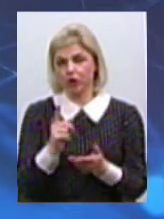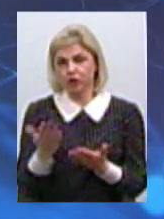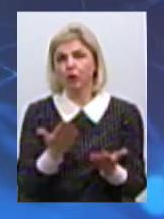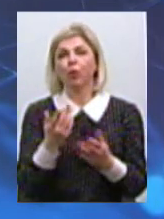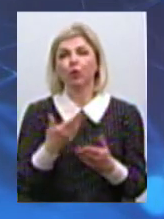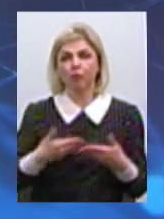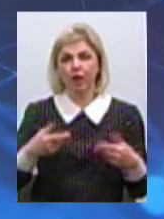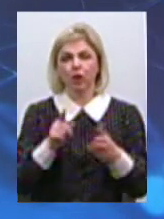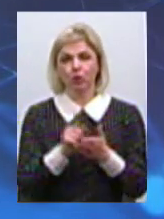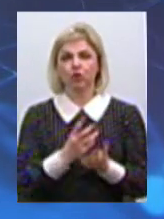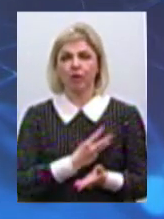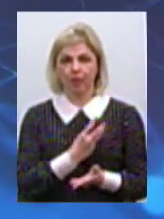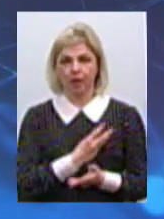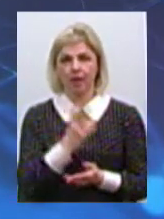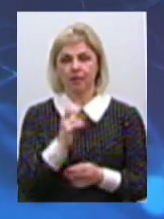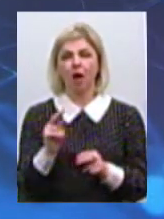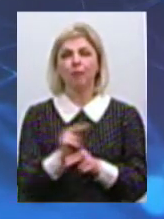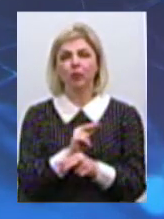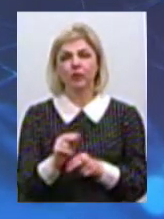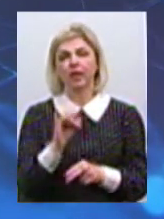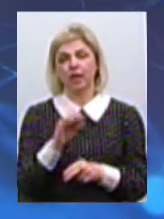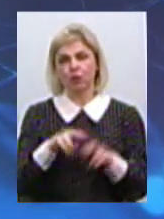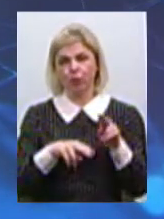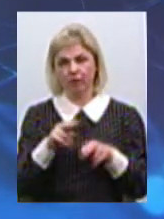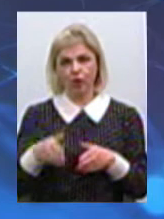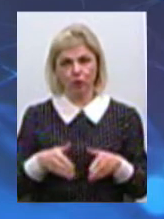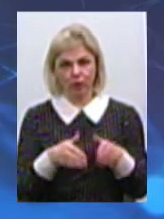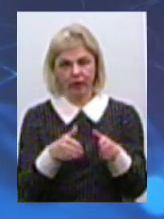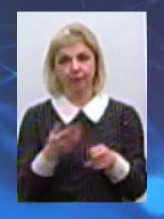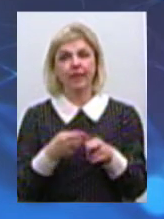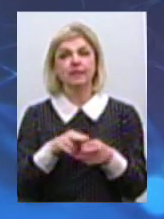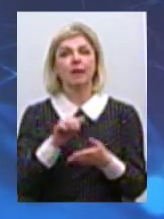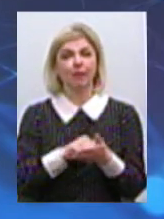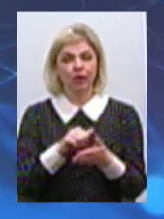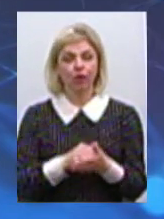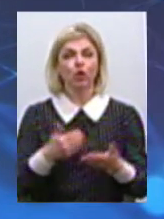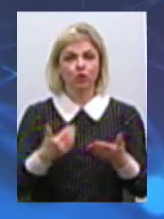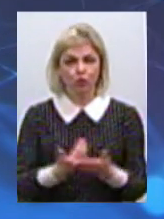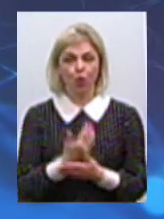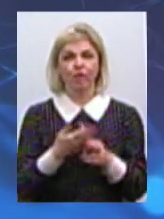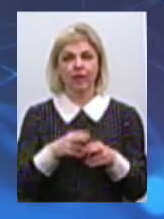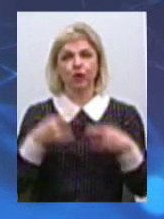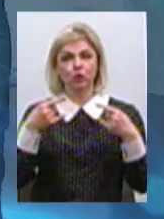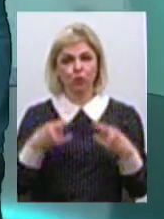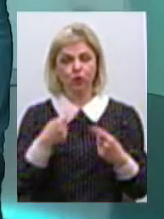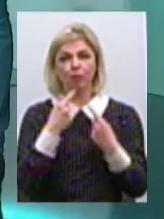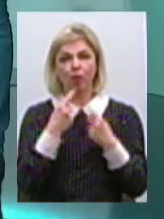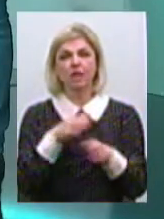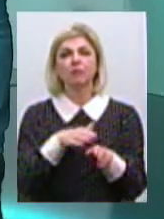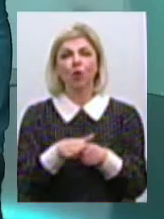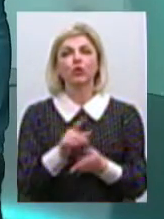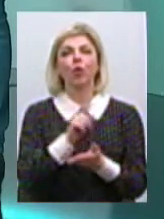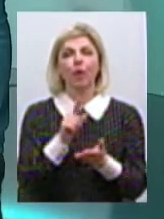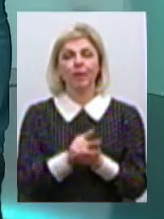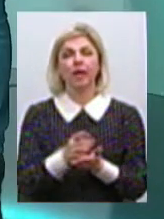про ремонт і будівництво доріг у Миколаївщині. Це привід для того, щоб знов сьогодні в цій студії поговорити із виконуючим обов'язки начальника